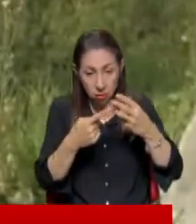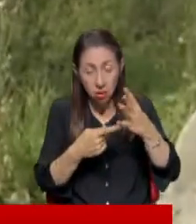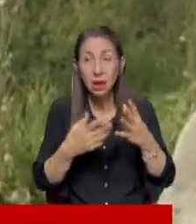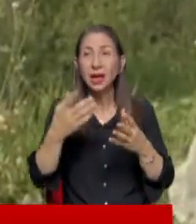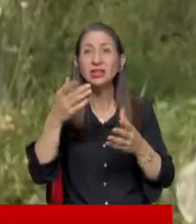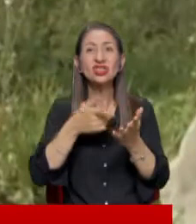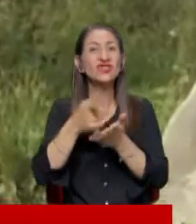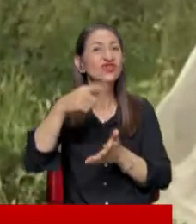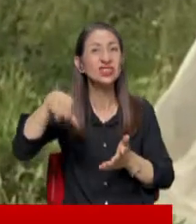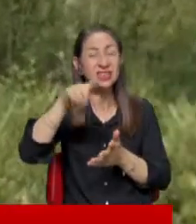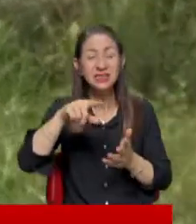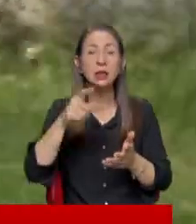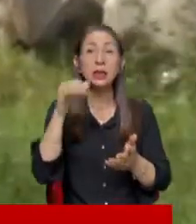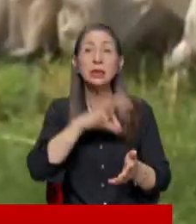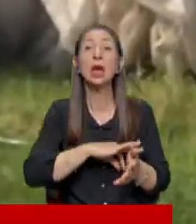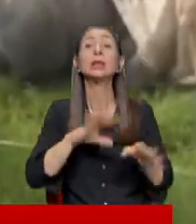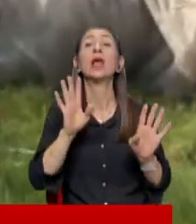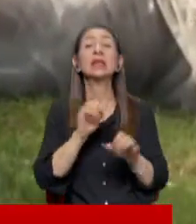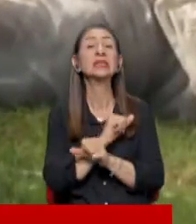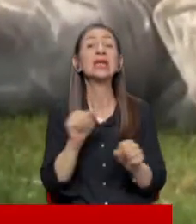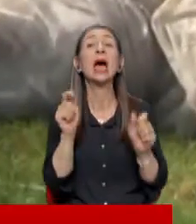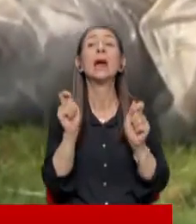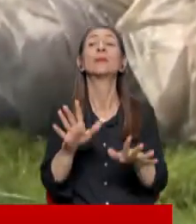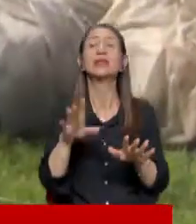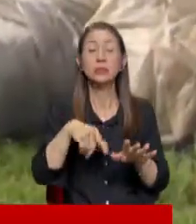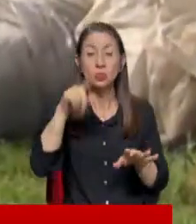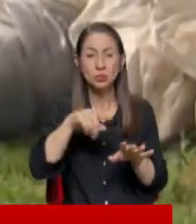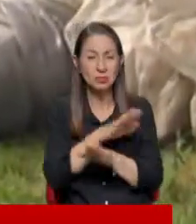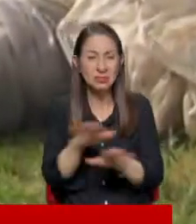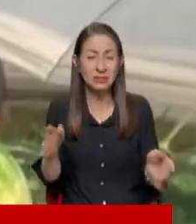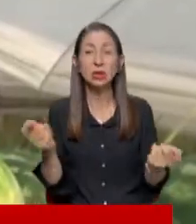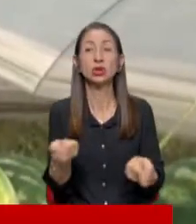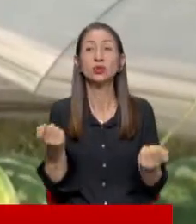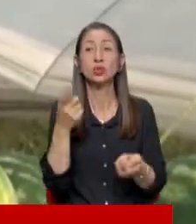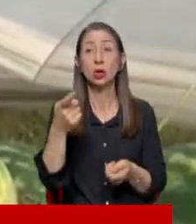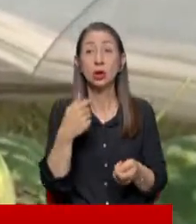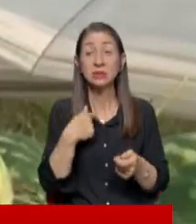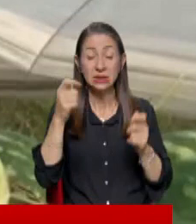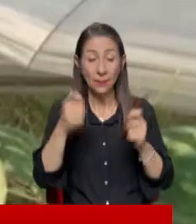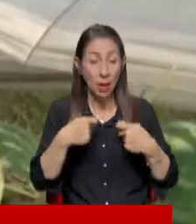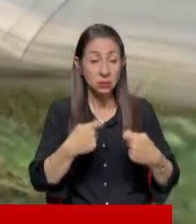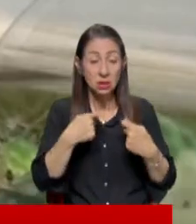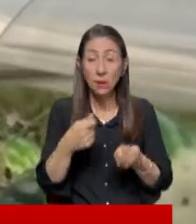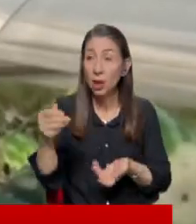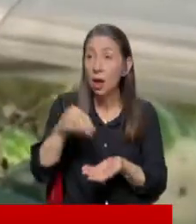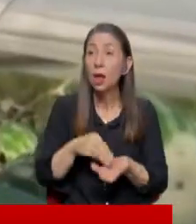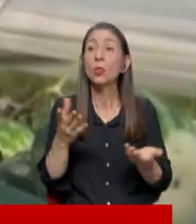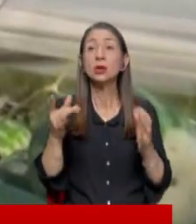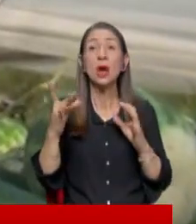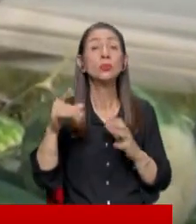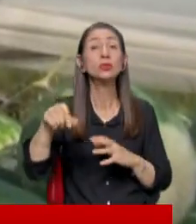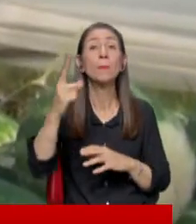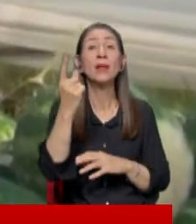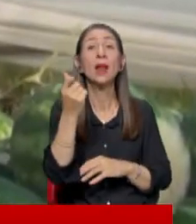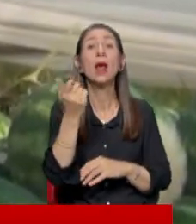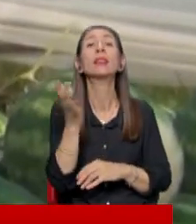bükülen üretici artık kar etmenin değil, zarar etmeden sezonu bitirmenin derdinde. Biz ettiğimiz masrafları alamıyoruz. Karpuz şu anda